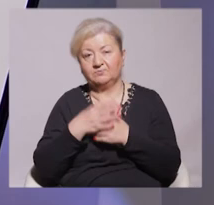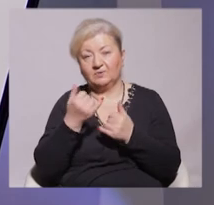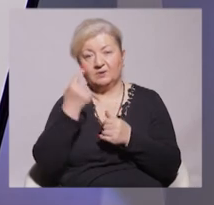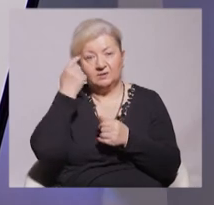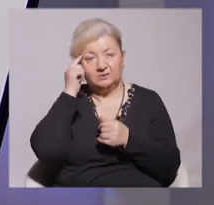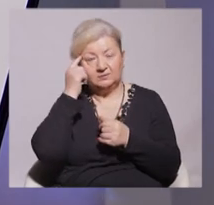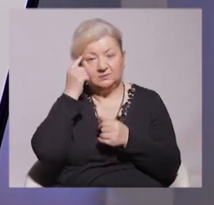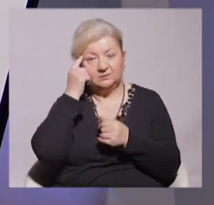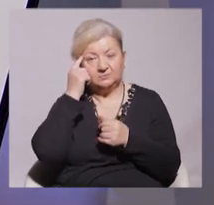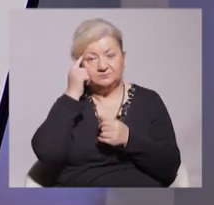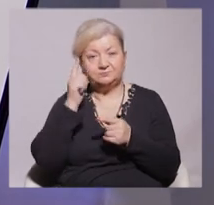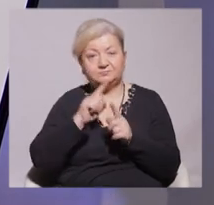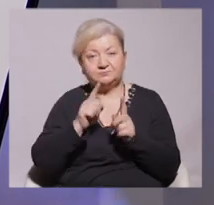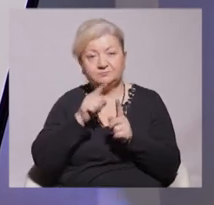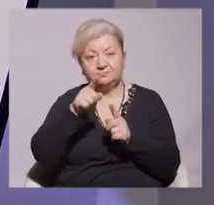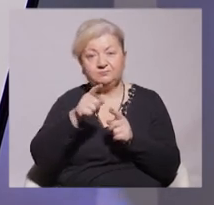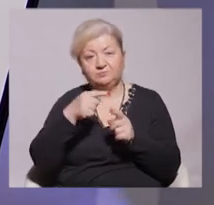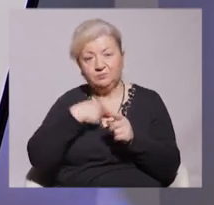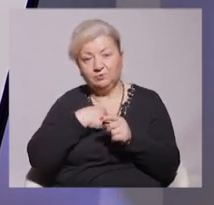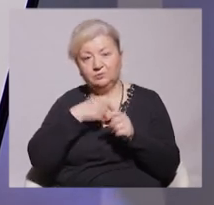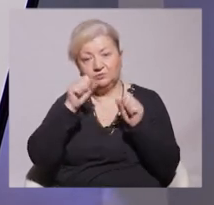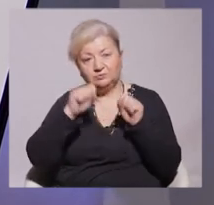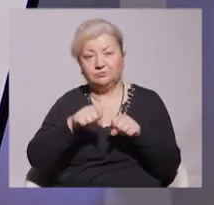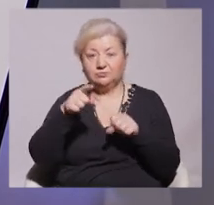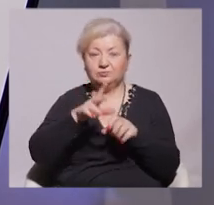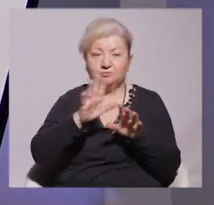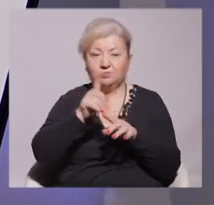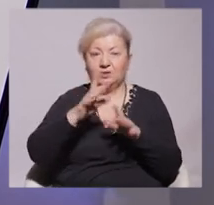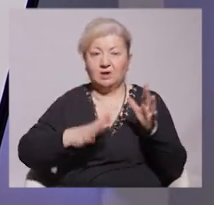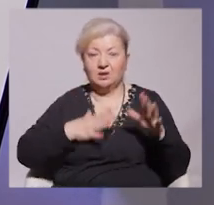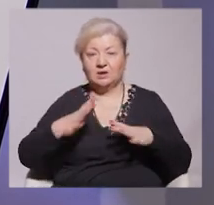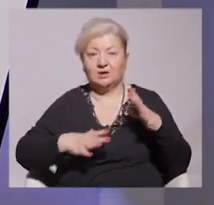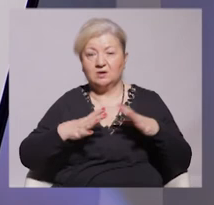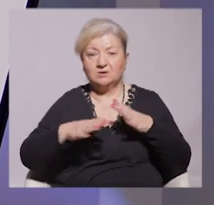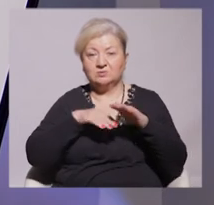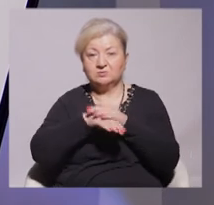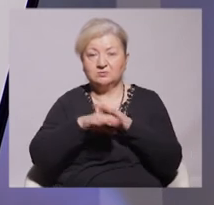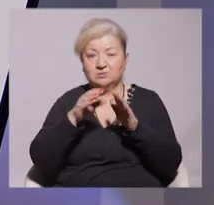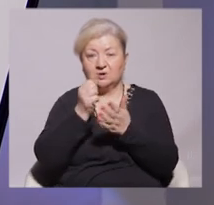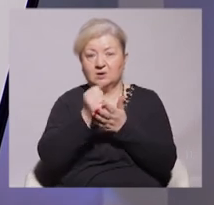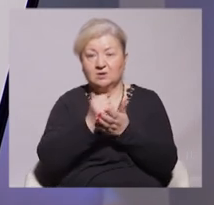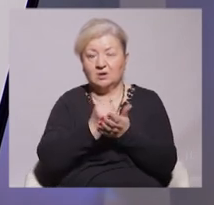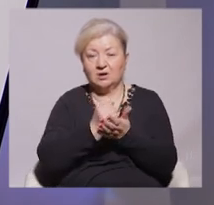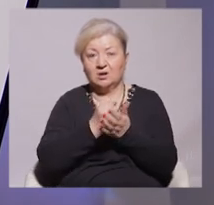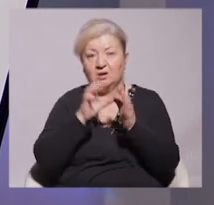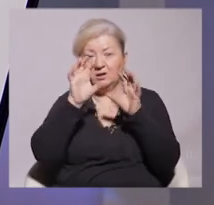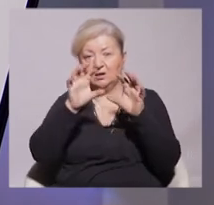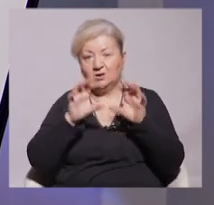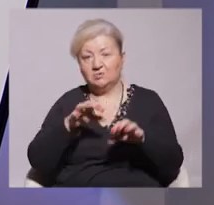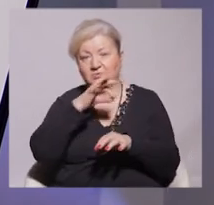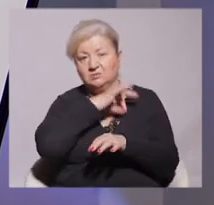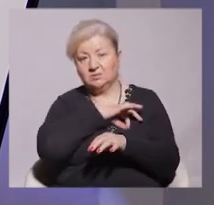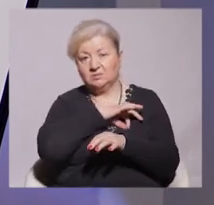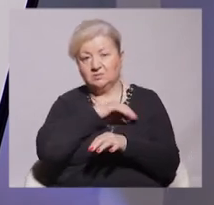მოდი დავფიქრდეთ იმაზე, ჩვენ შეგვიძლია თუ არა აქ ენერგიის შენახვის კანონის გამოყენება.